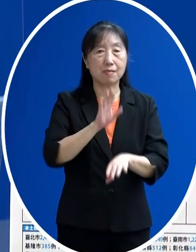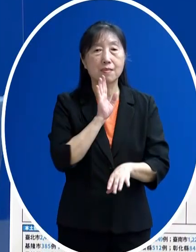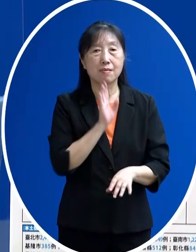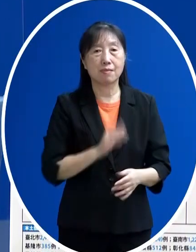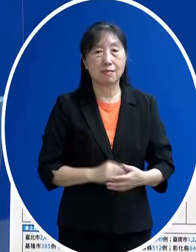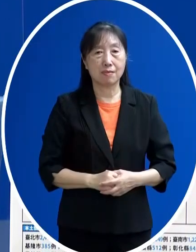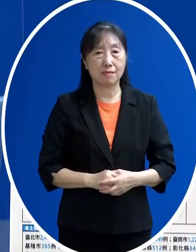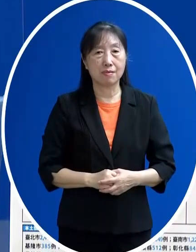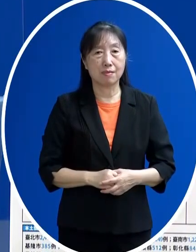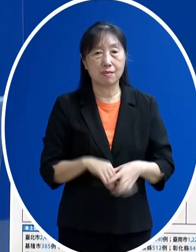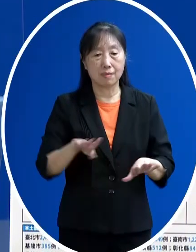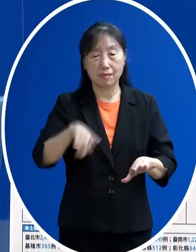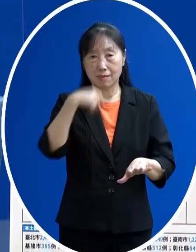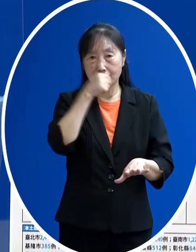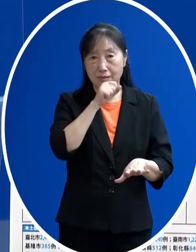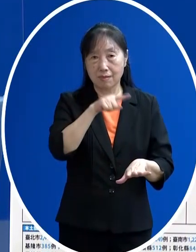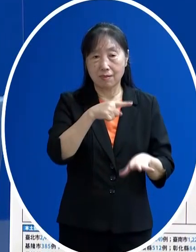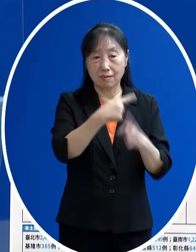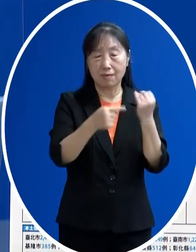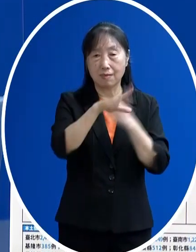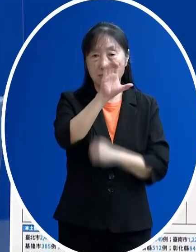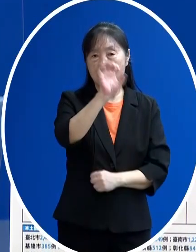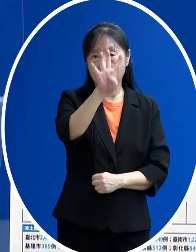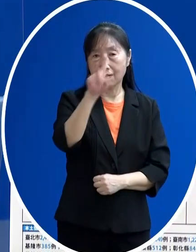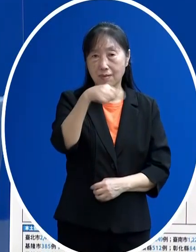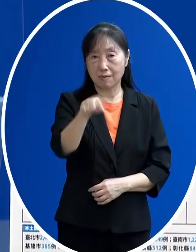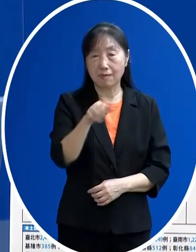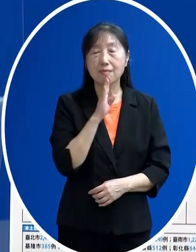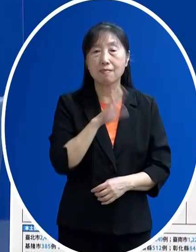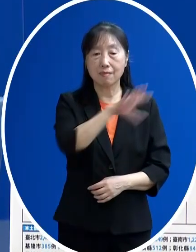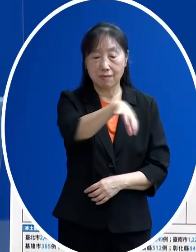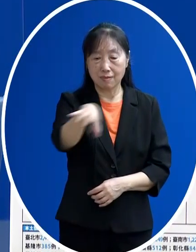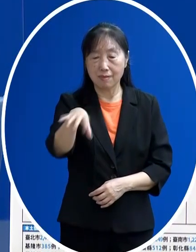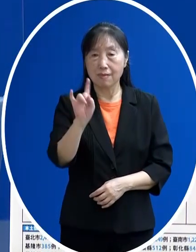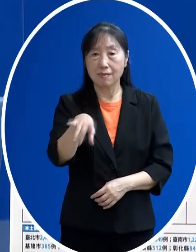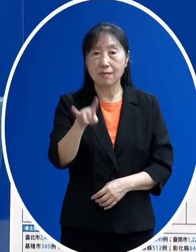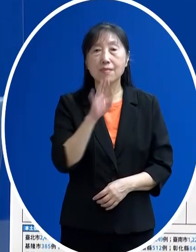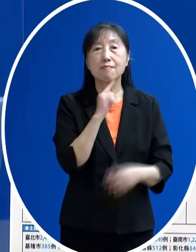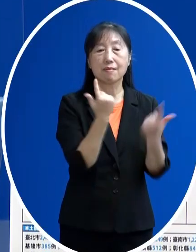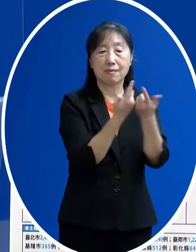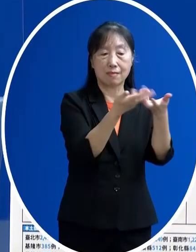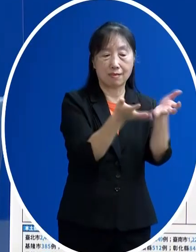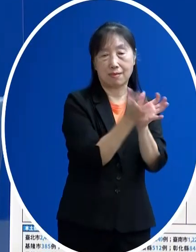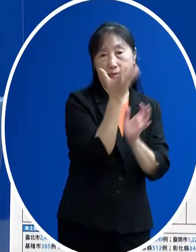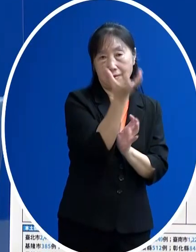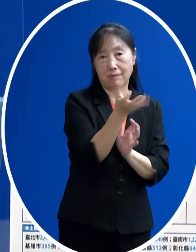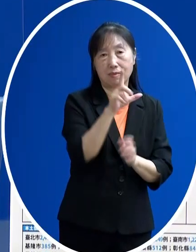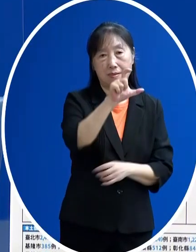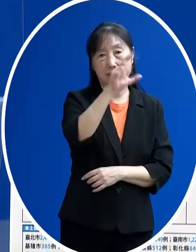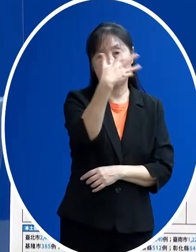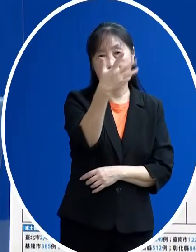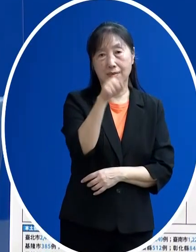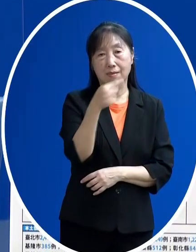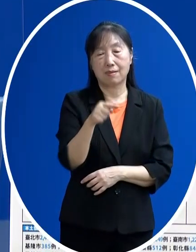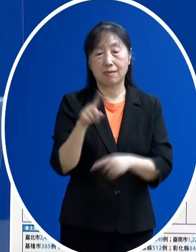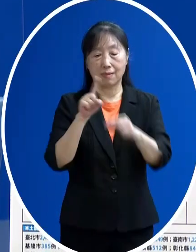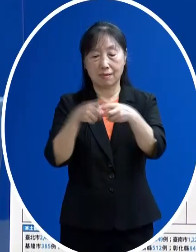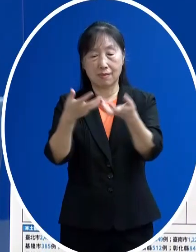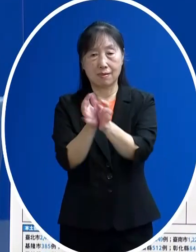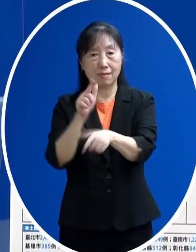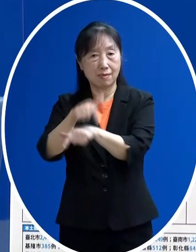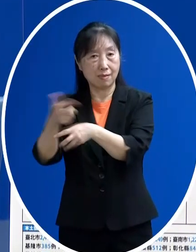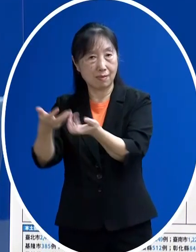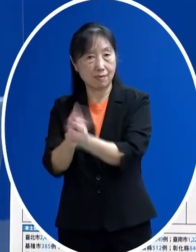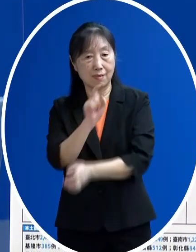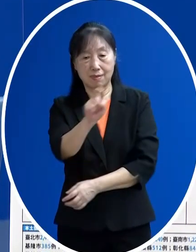情形。那在本土个案的这个94例的地理分布的部分呢，北部还是最多，占68例，中部跟南部